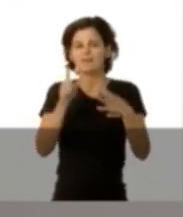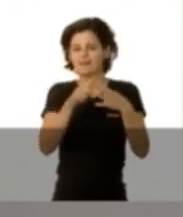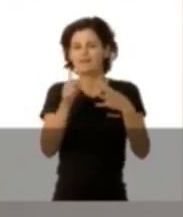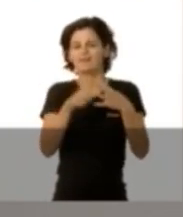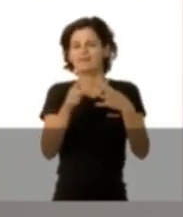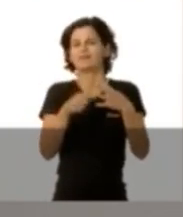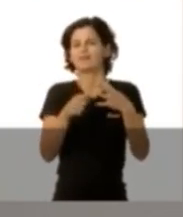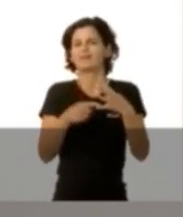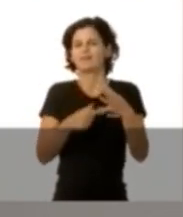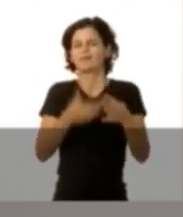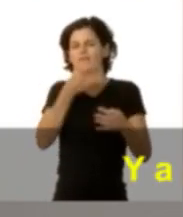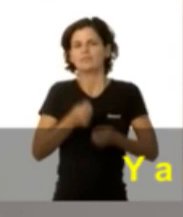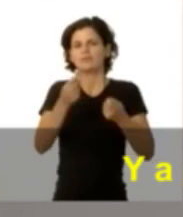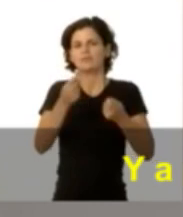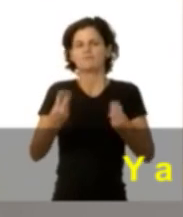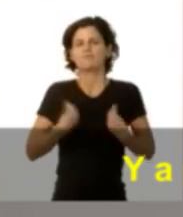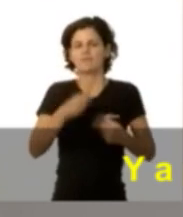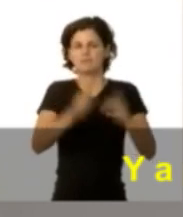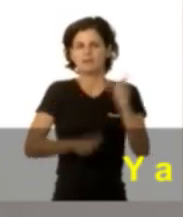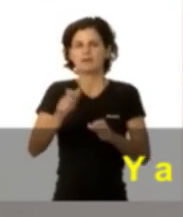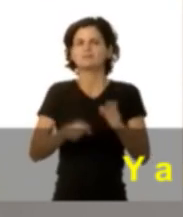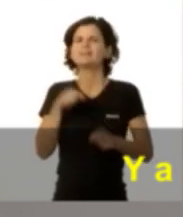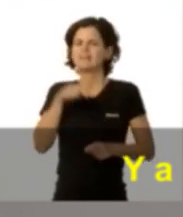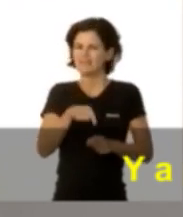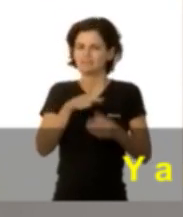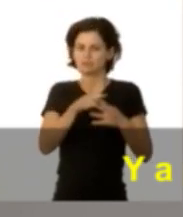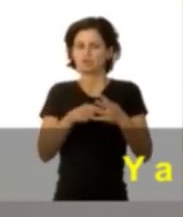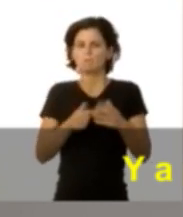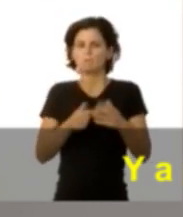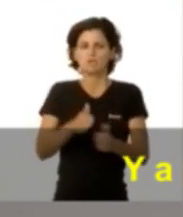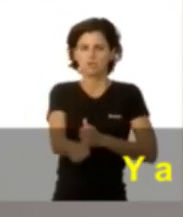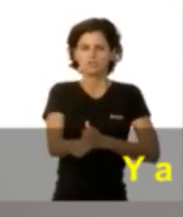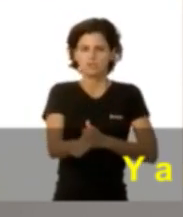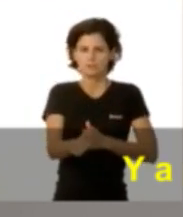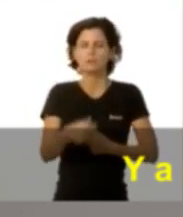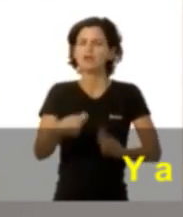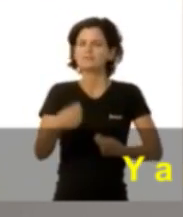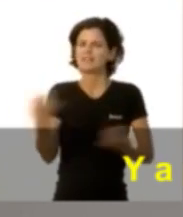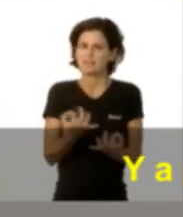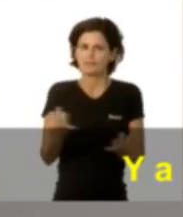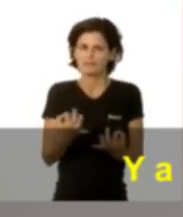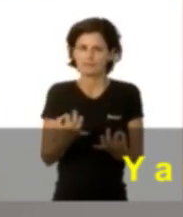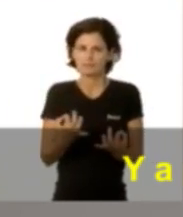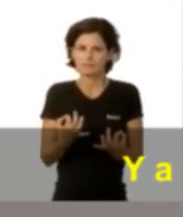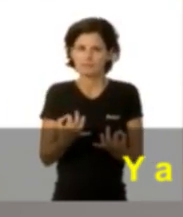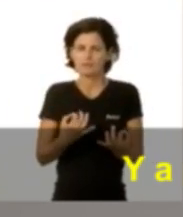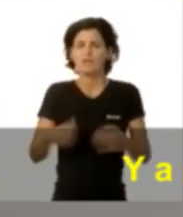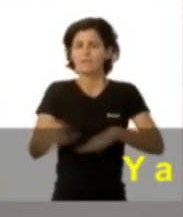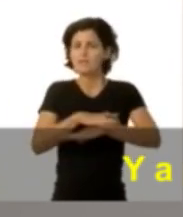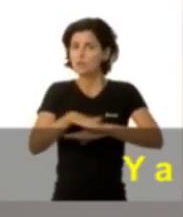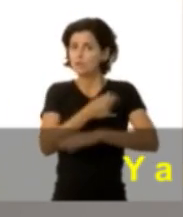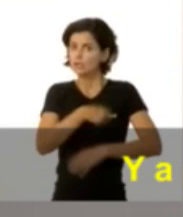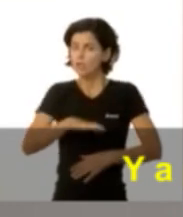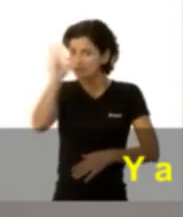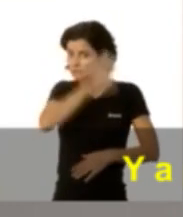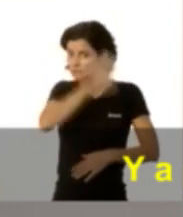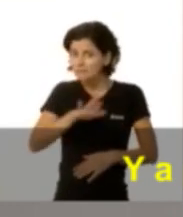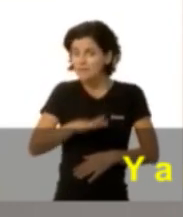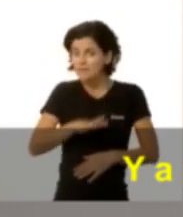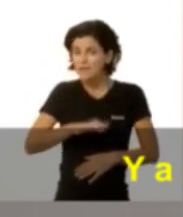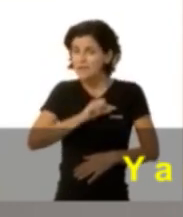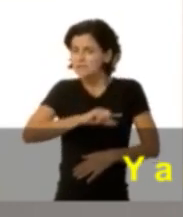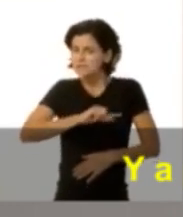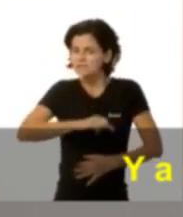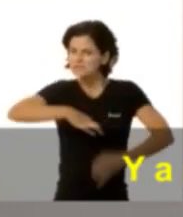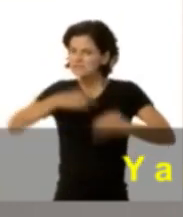facilita la vida de la gent. I a partir d'ahir, doncs jo estic segura que el govern d'Espanya ara mateixa